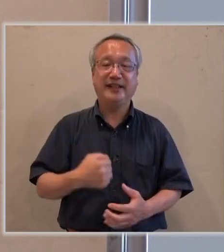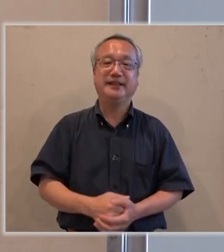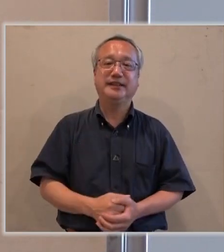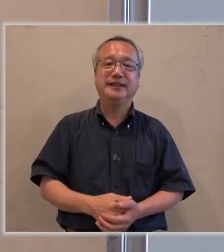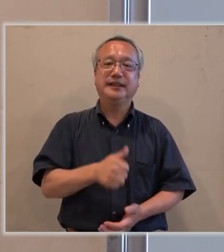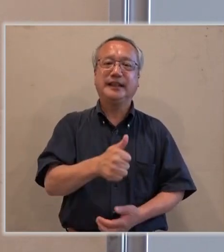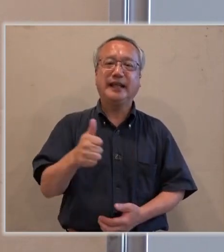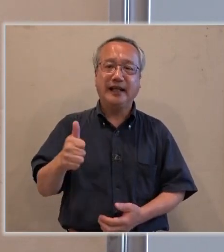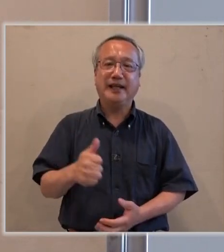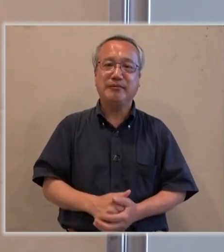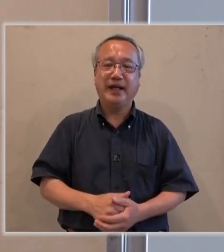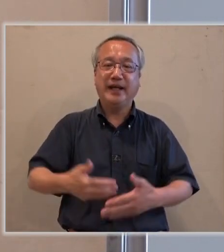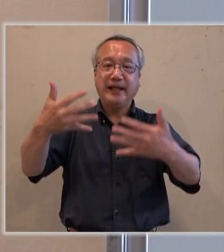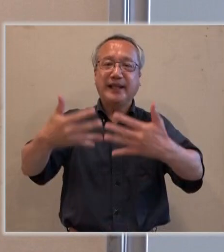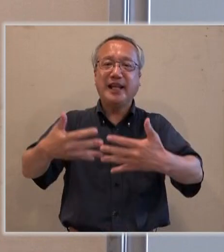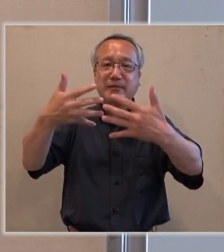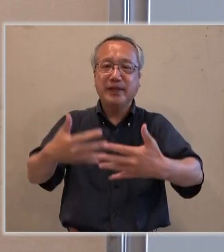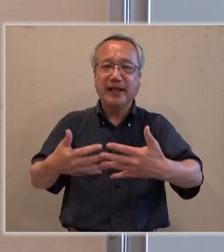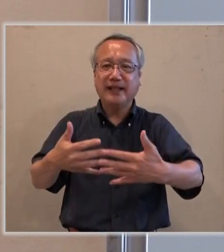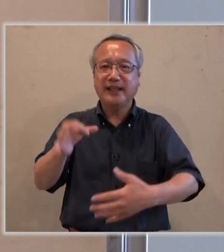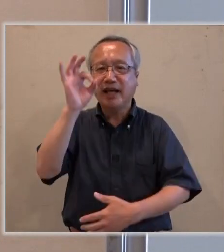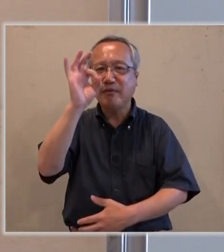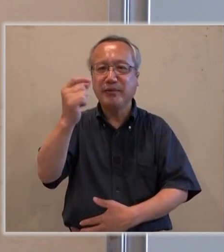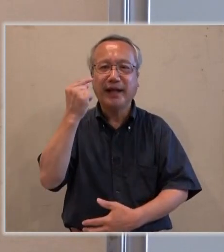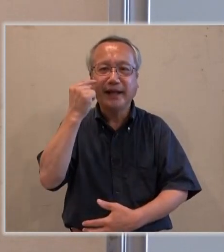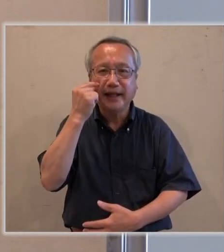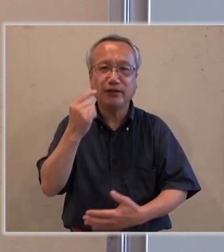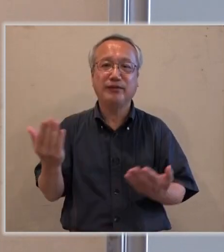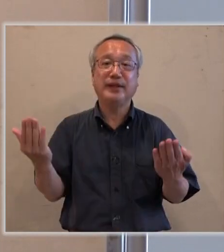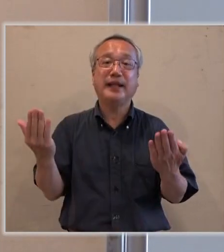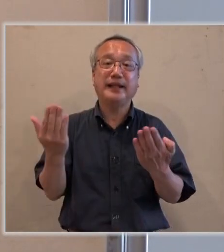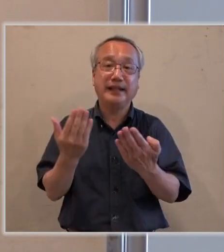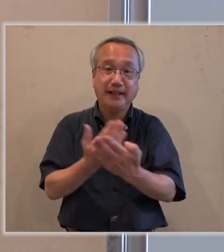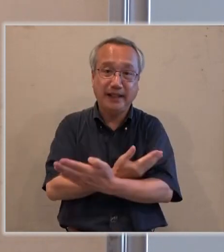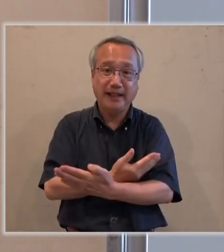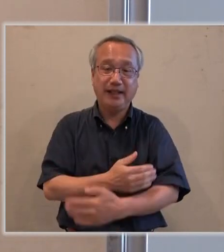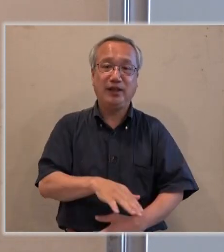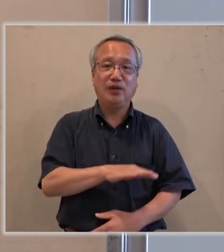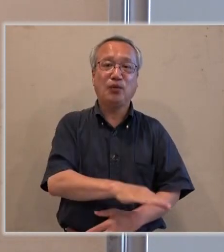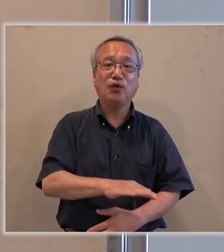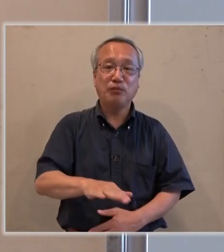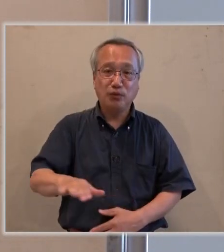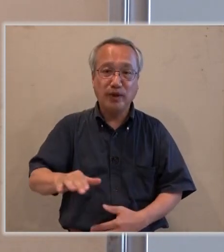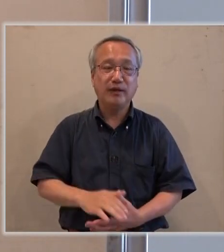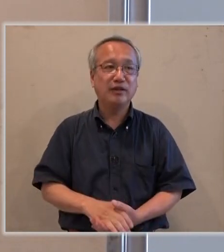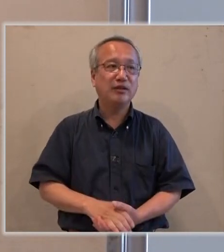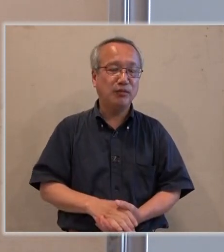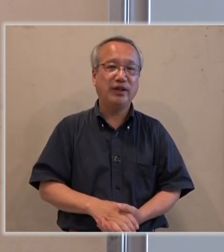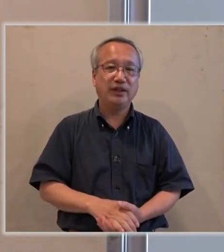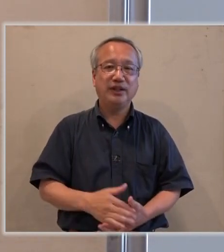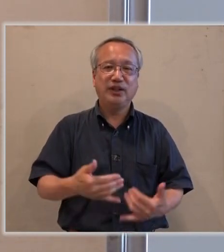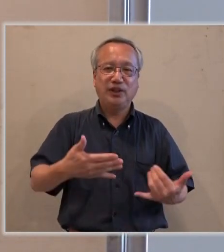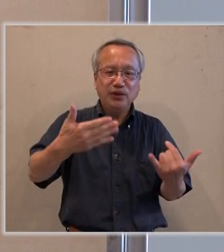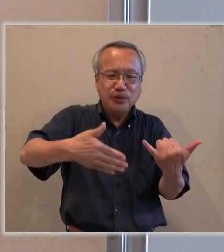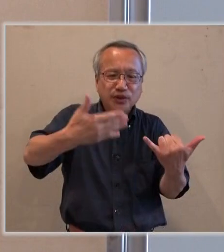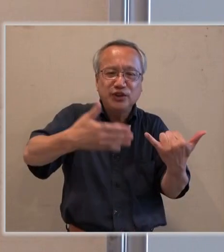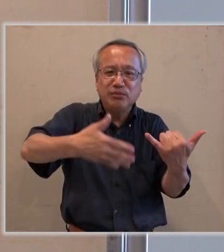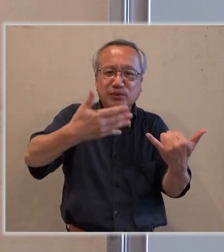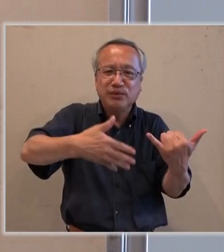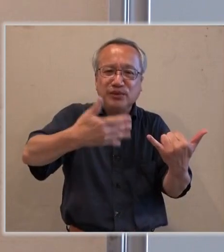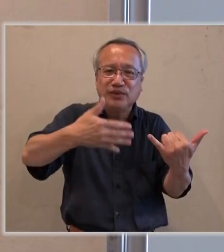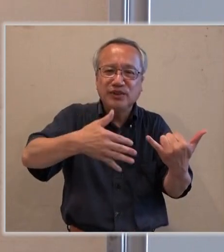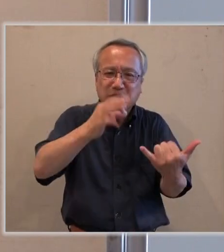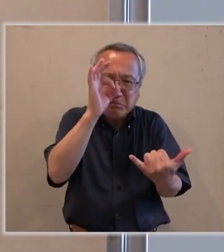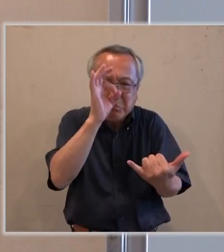ただそれこそテレビがねだんだん見られなくなってきて、子供の人なん子供なんてもう YouTube しか見ないんですよ